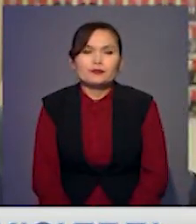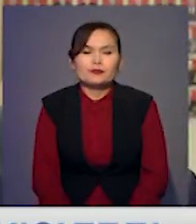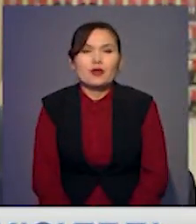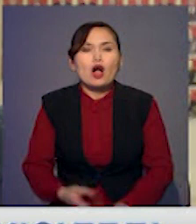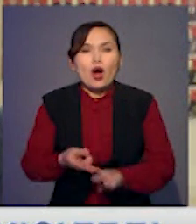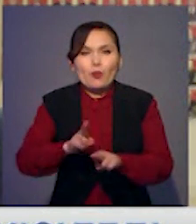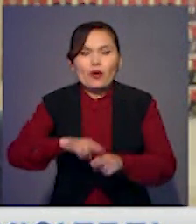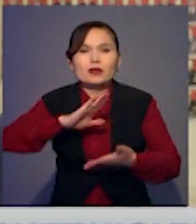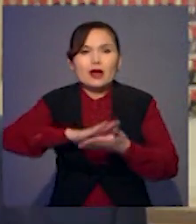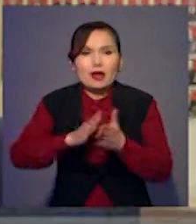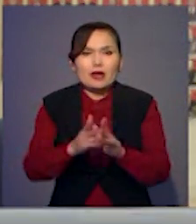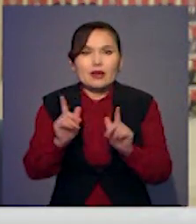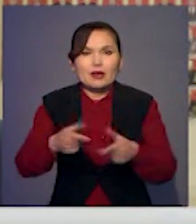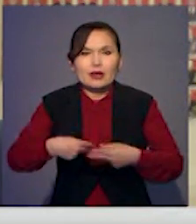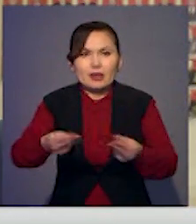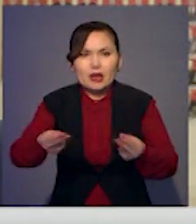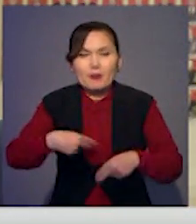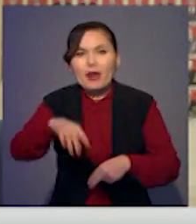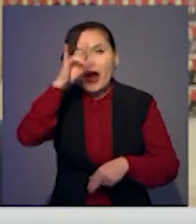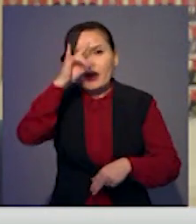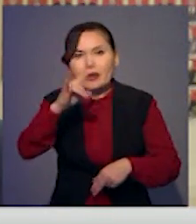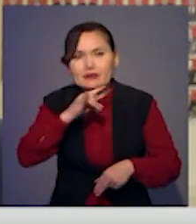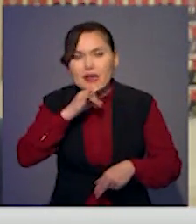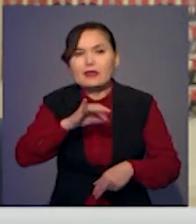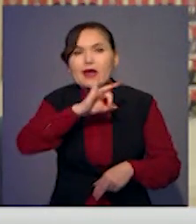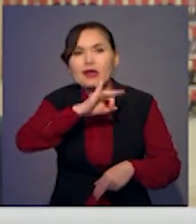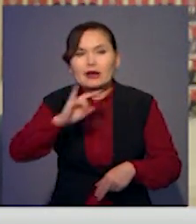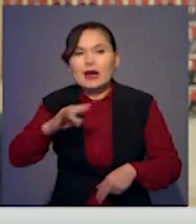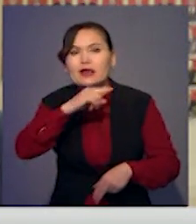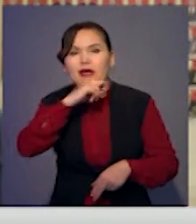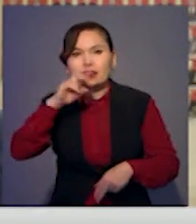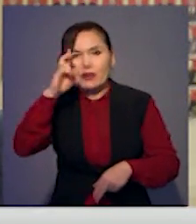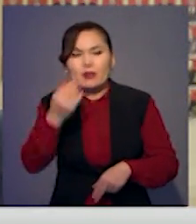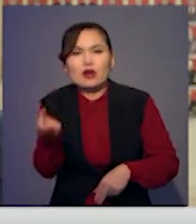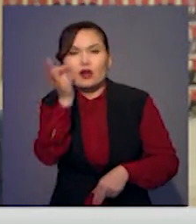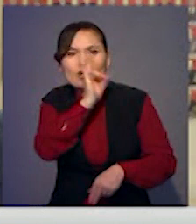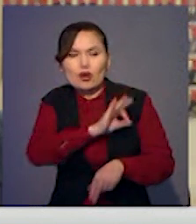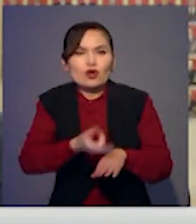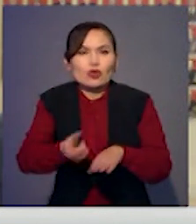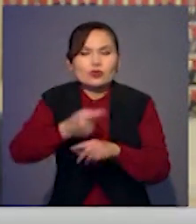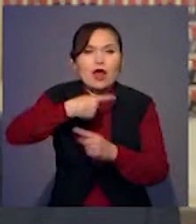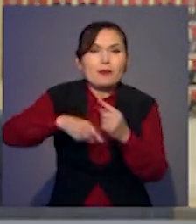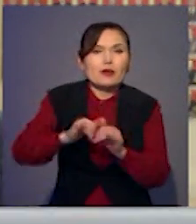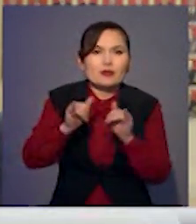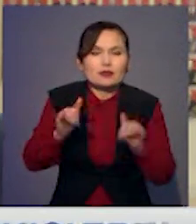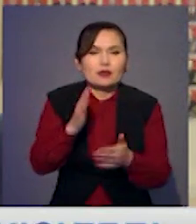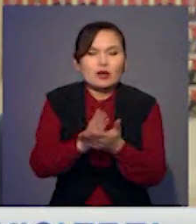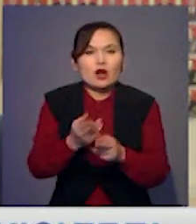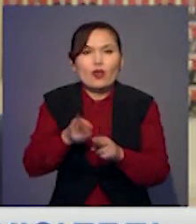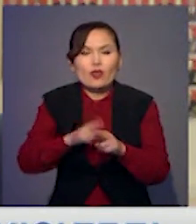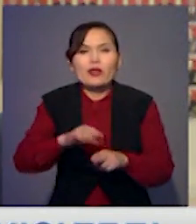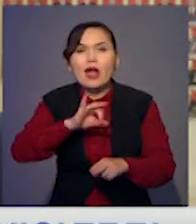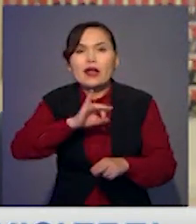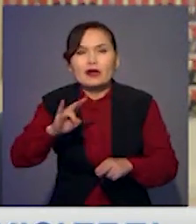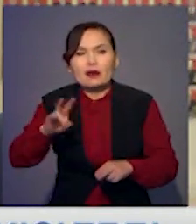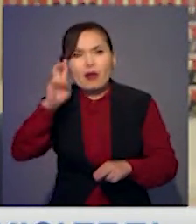Бұл келісім Иран, Қазақстан және Ресейге де пайда келеді. Иранның заманауи ұн тарту кәсіпорындары бар. Қуаты да зор. Бірақ